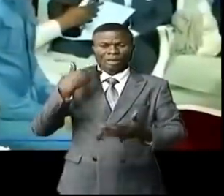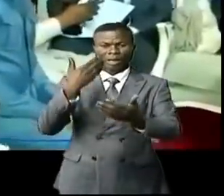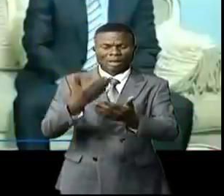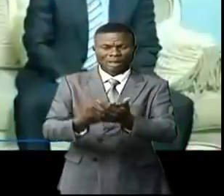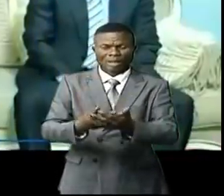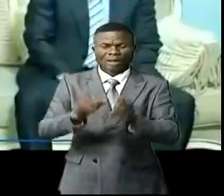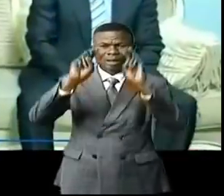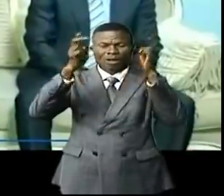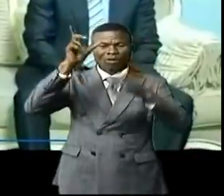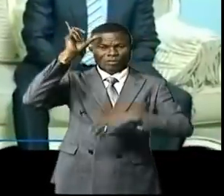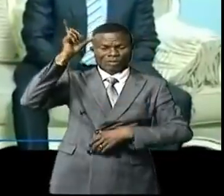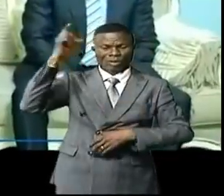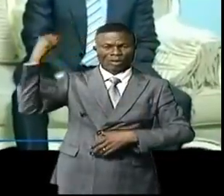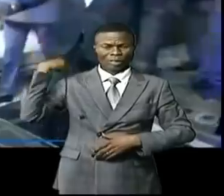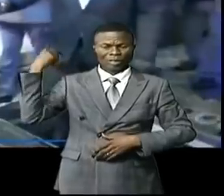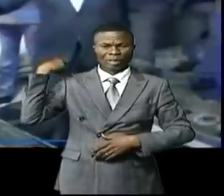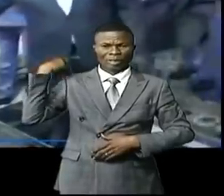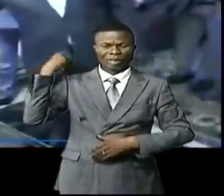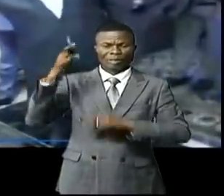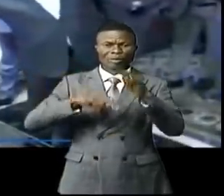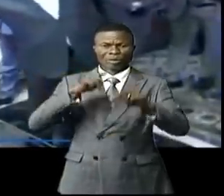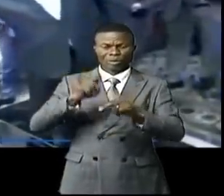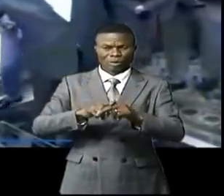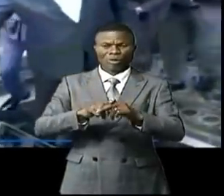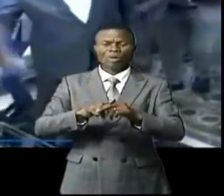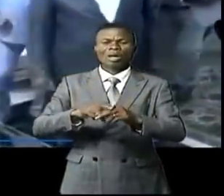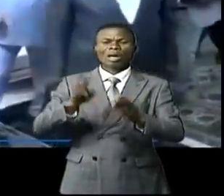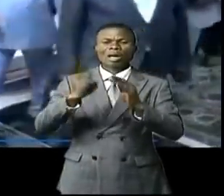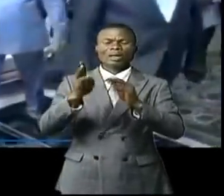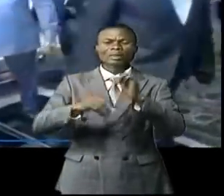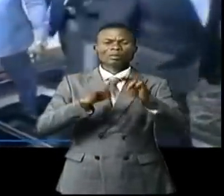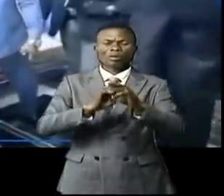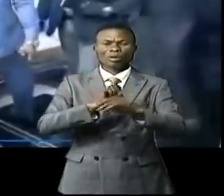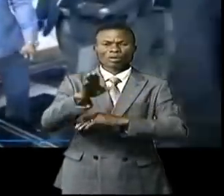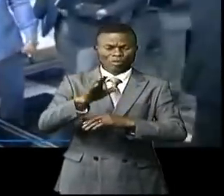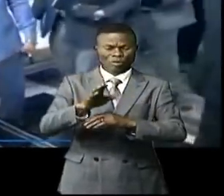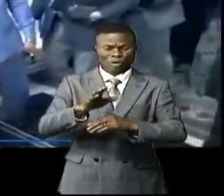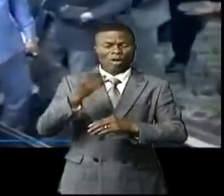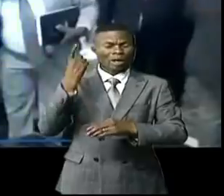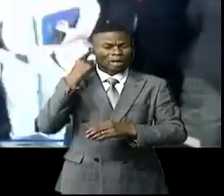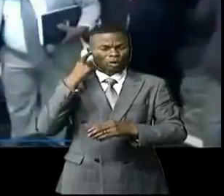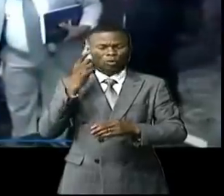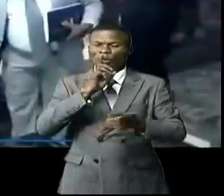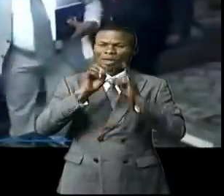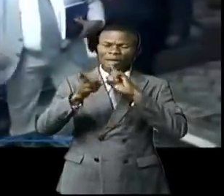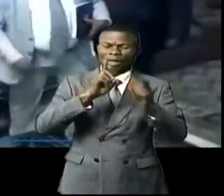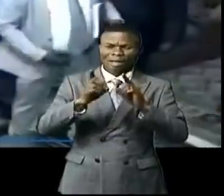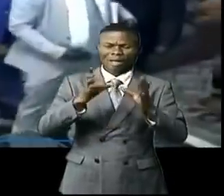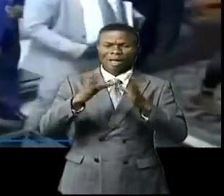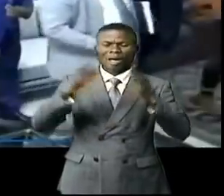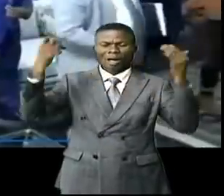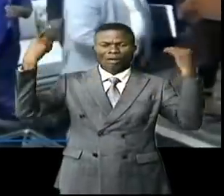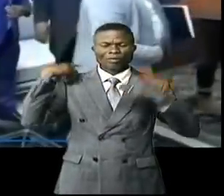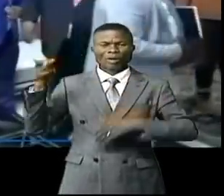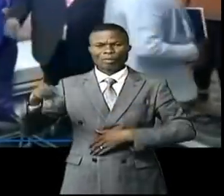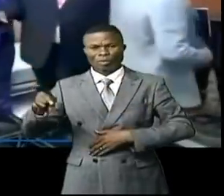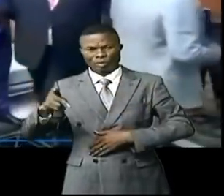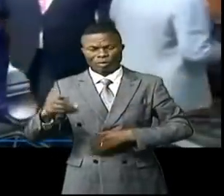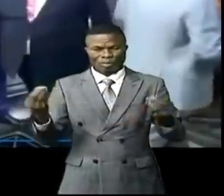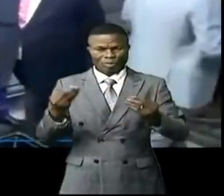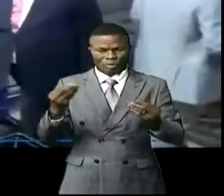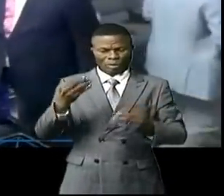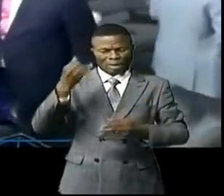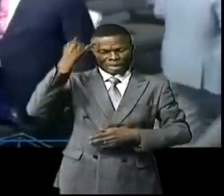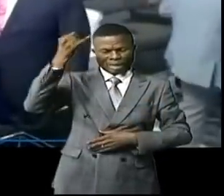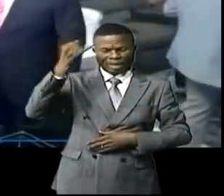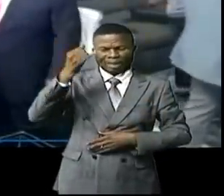Lubumbashi, les députés nationaux dépêchés par l'Assemblée nationale poursuivront les consultations avec les autorités provinciales et urbaines en vue de se faire une idée